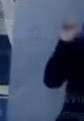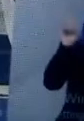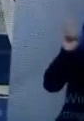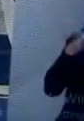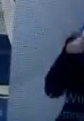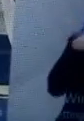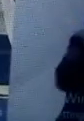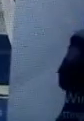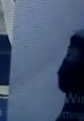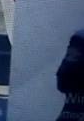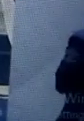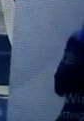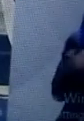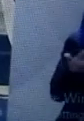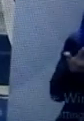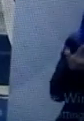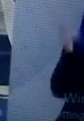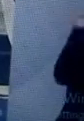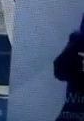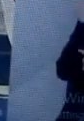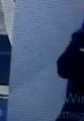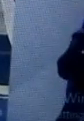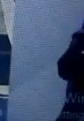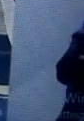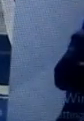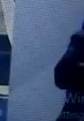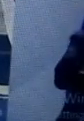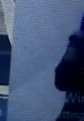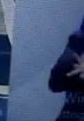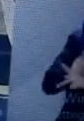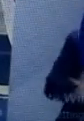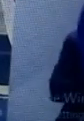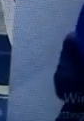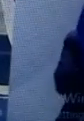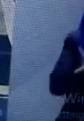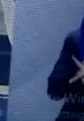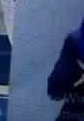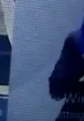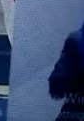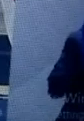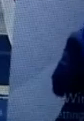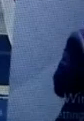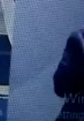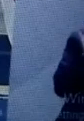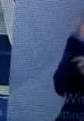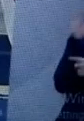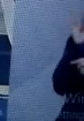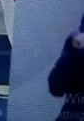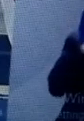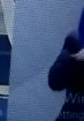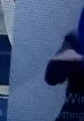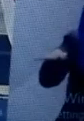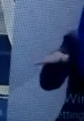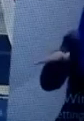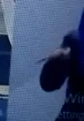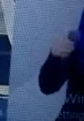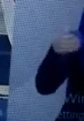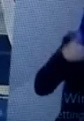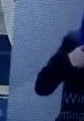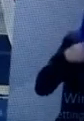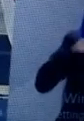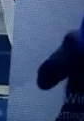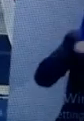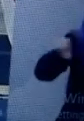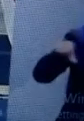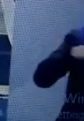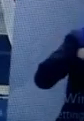akan dilaksanakan oleh kerajaan untuk mengawal penularan COVID-19 ini. Beberapa aktiviti